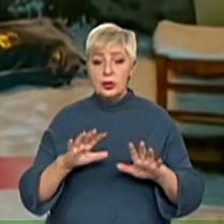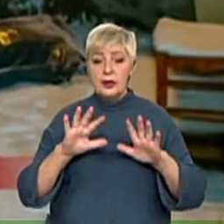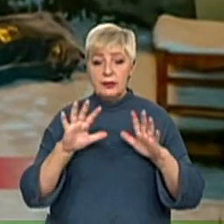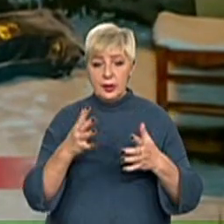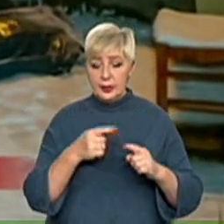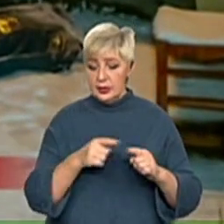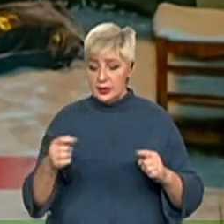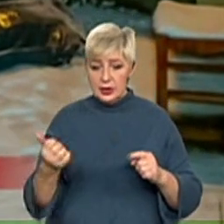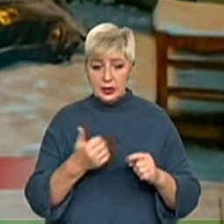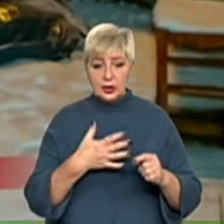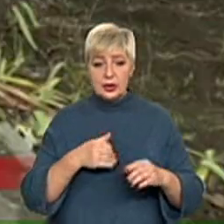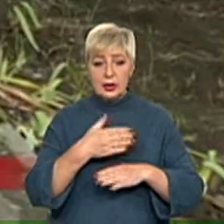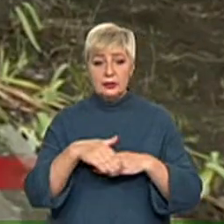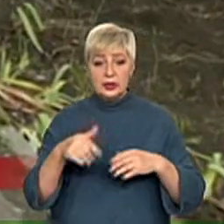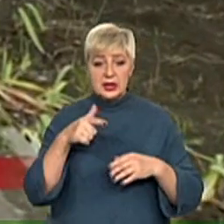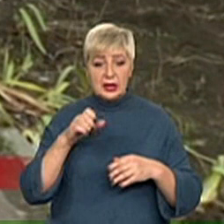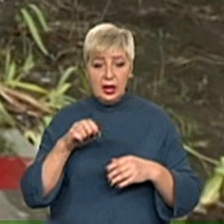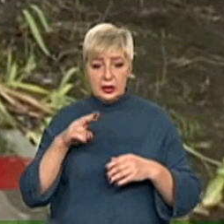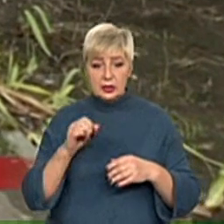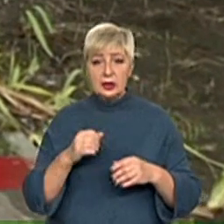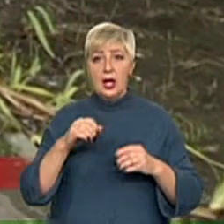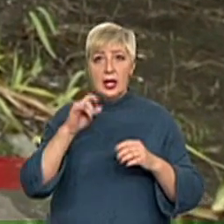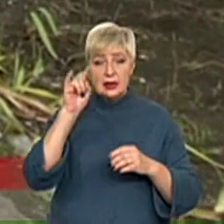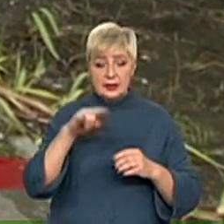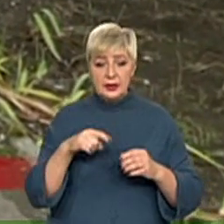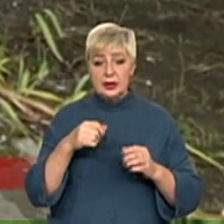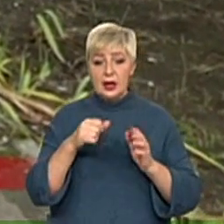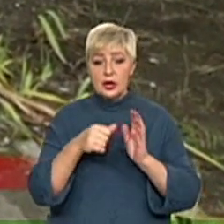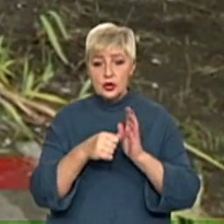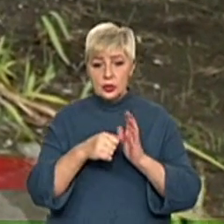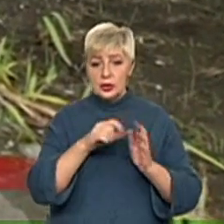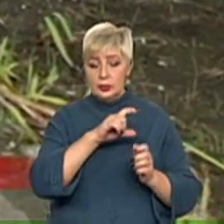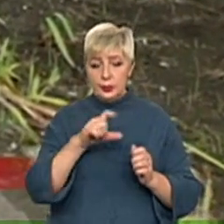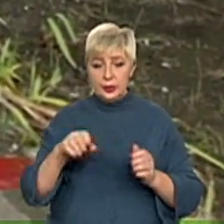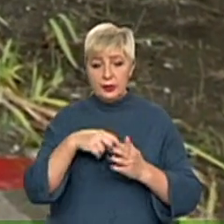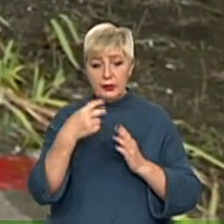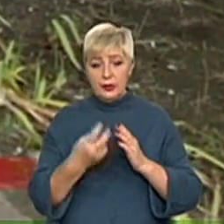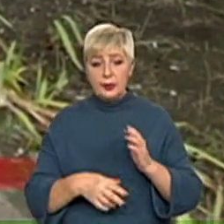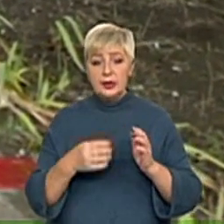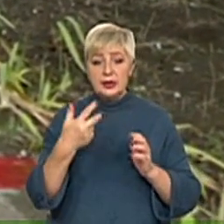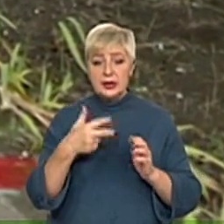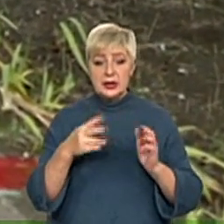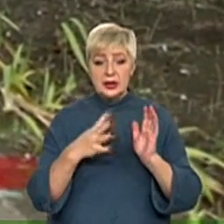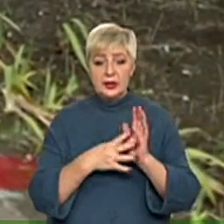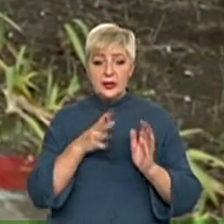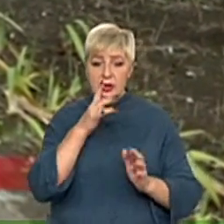понеділок на вулиці Данила Галицького з вікна квартири на 6-му поверсі випала 39-річна жінка.